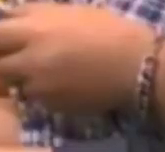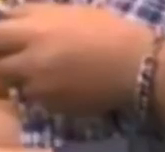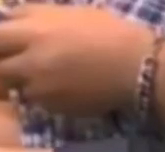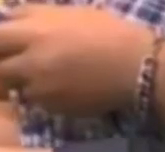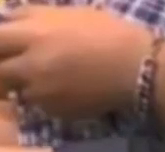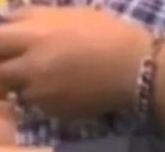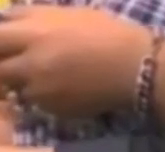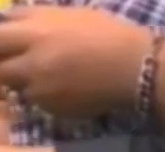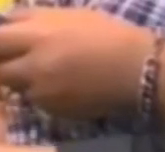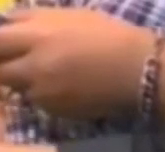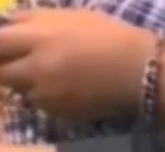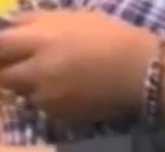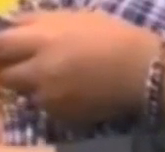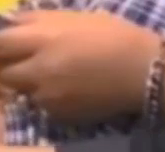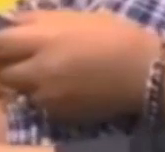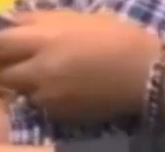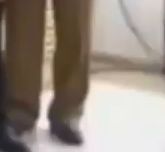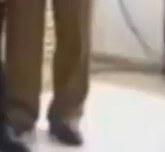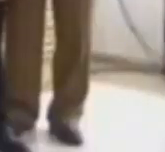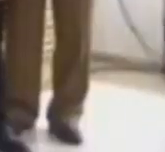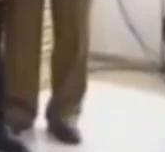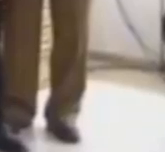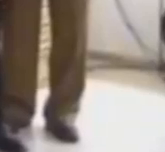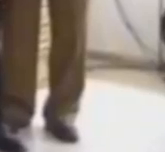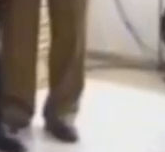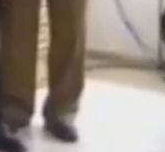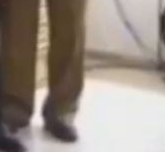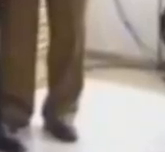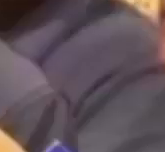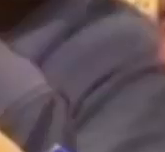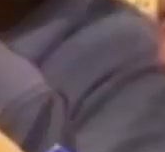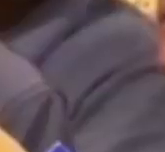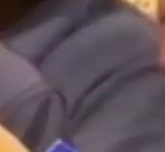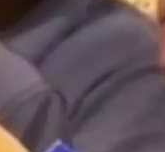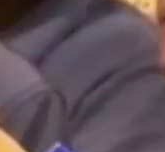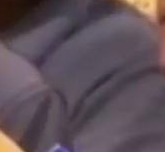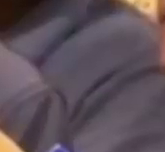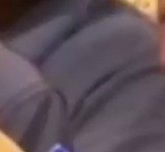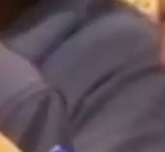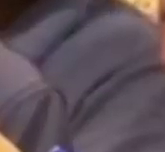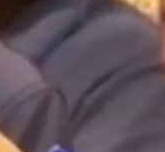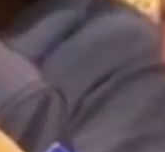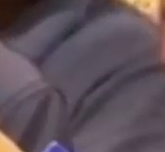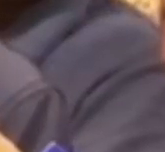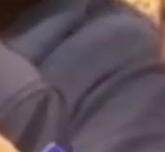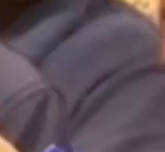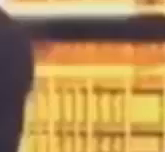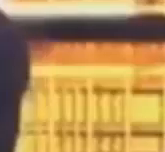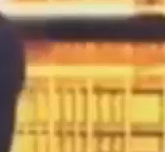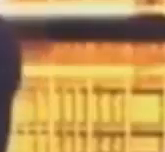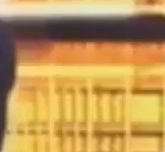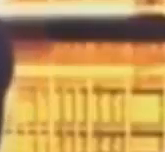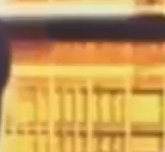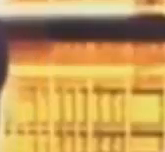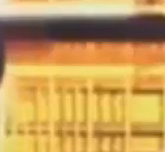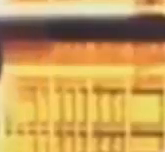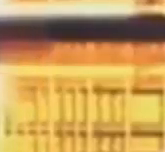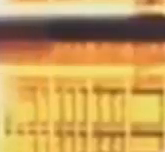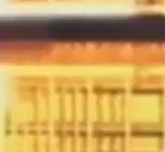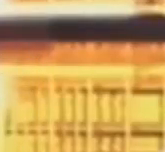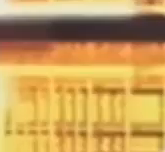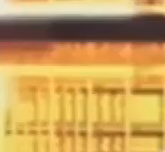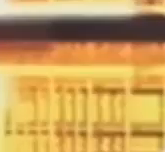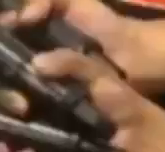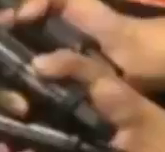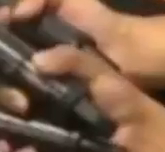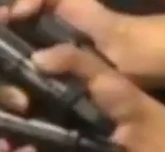ดังนั้นผู้ที่เข้ามาดำรงตำแหน่งสมาชิกสภาผู้แทนราษฎรจะต้องเป็นคนดีมีความซื่อสัตย์เห็นแก่ประโยชน์ส่วนรว